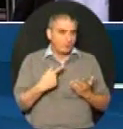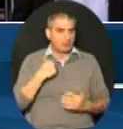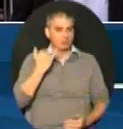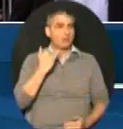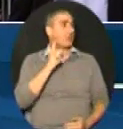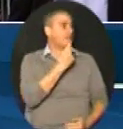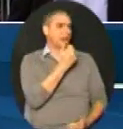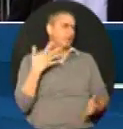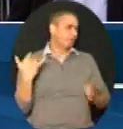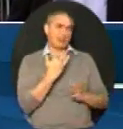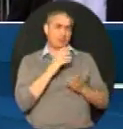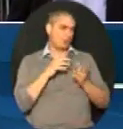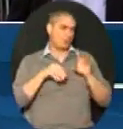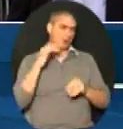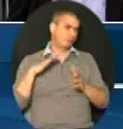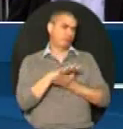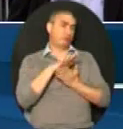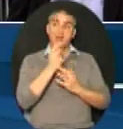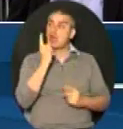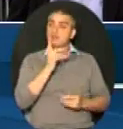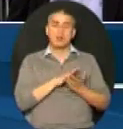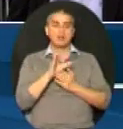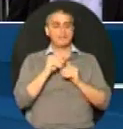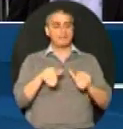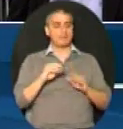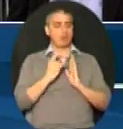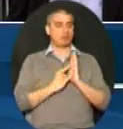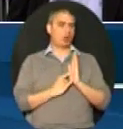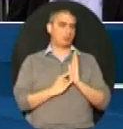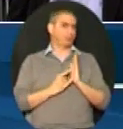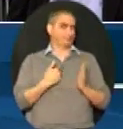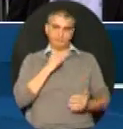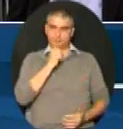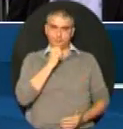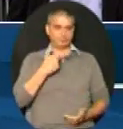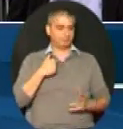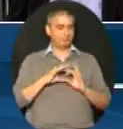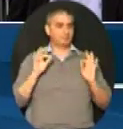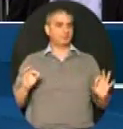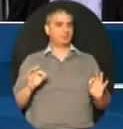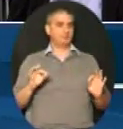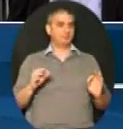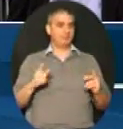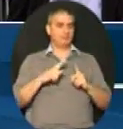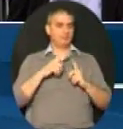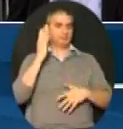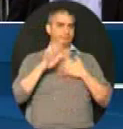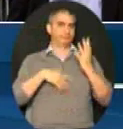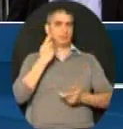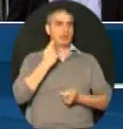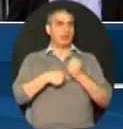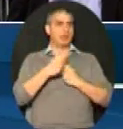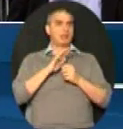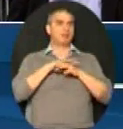תמיד צריכים לסתור. אבל כסף זורם בתקופת בחירות. כן, מה, אבל הוא זורם במגבלות החוק. אנחנו לא רוצים לפתוח את הסכר הכלכלי הכספי